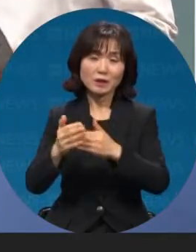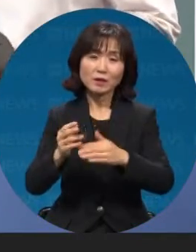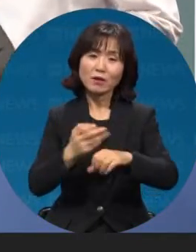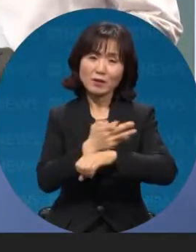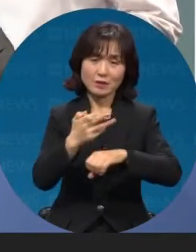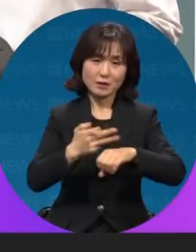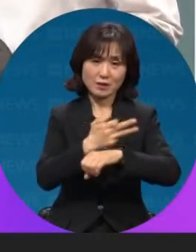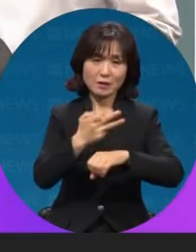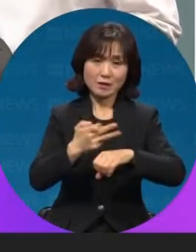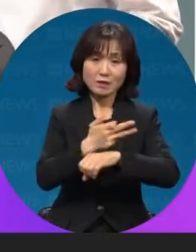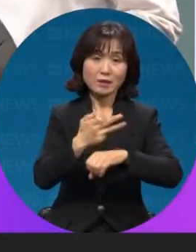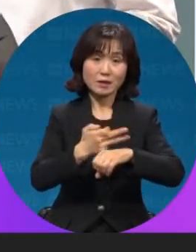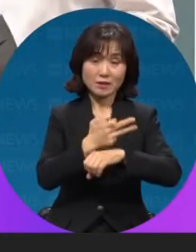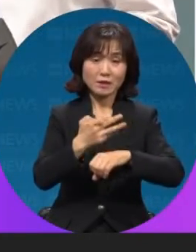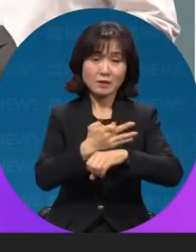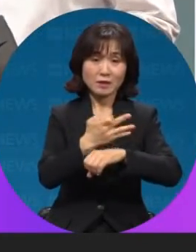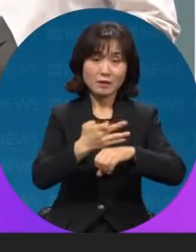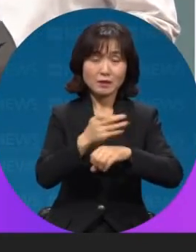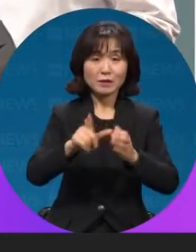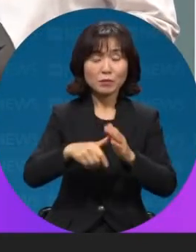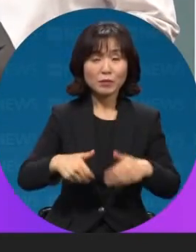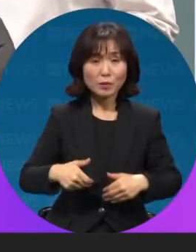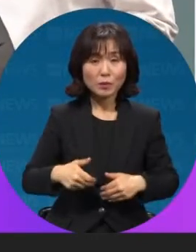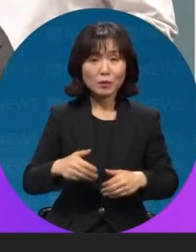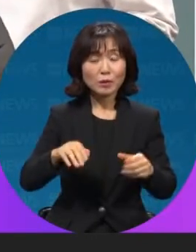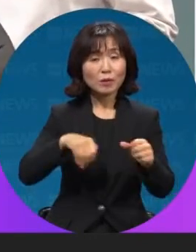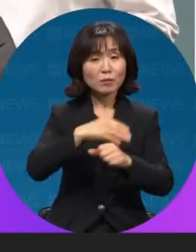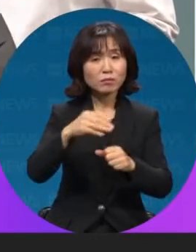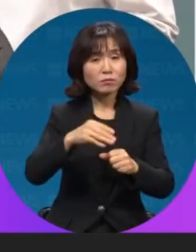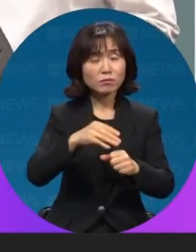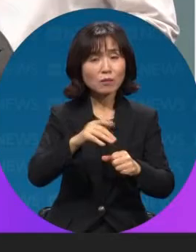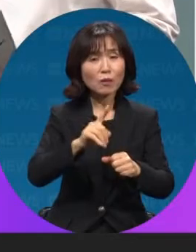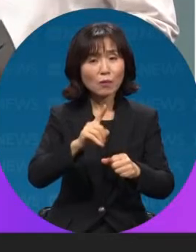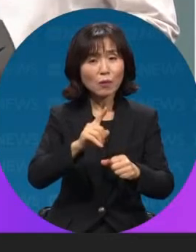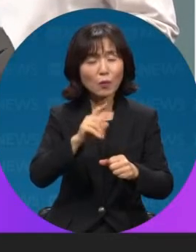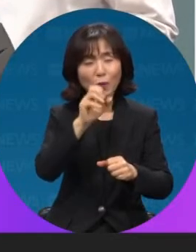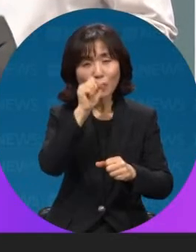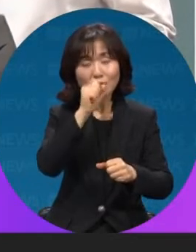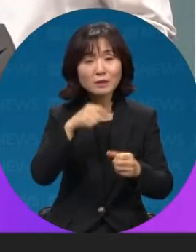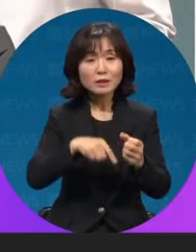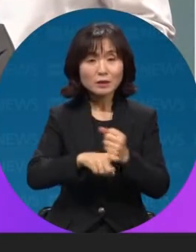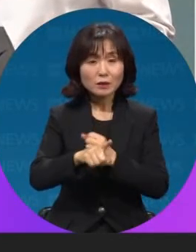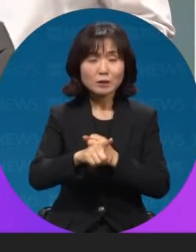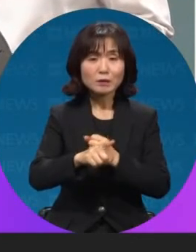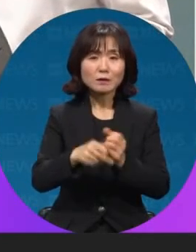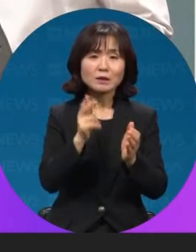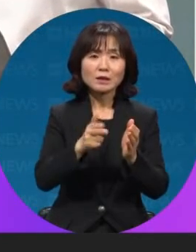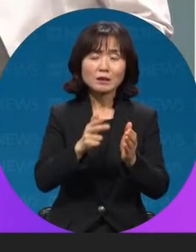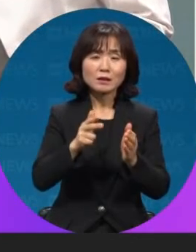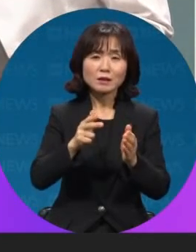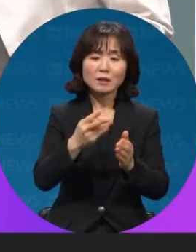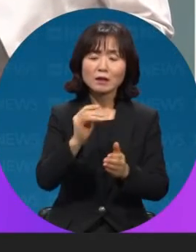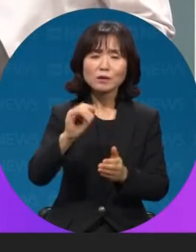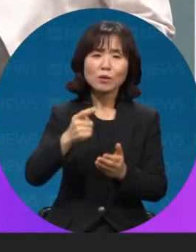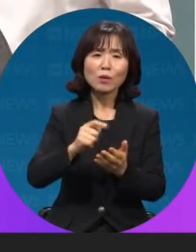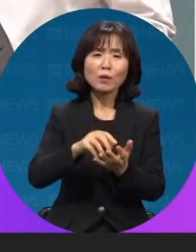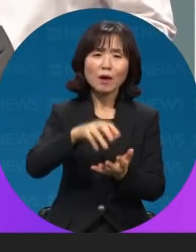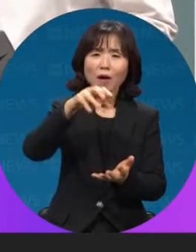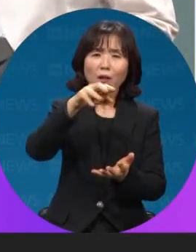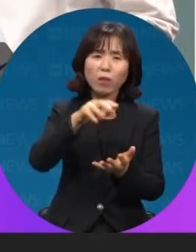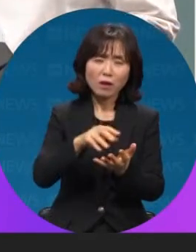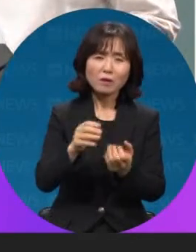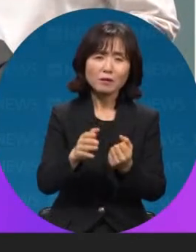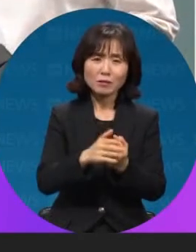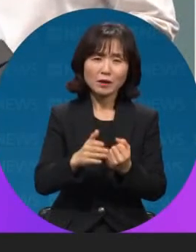결정에 지지하고 있는데요 기차가 비행기보다 탄소 배출이 적어서 상대적으로 환경 친화적인 교통수단으로 여겨지기